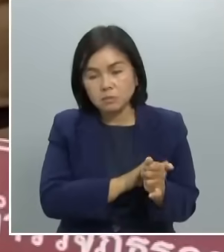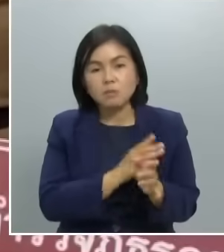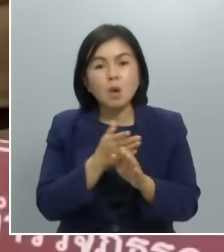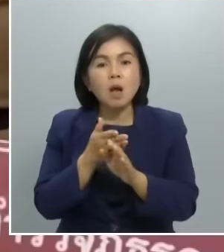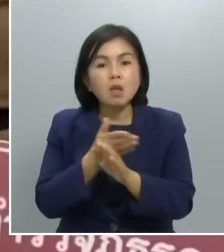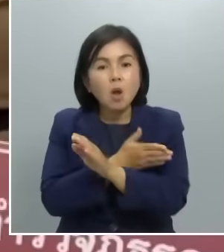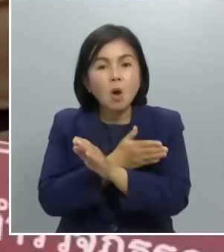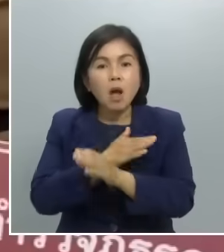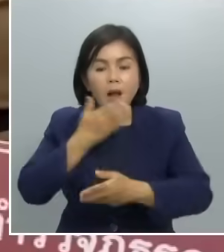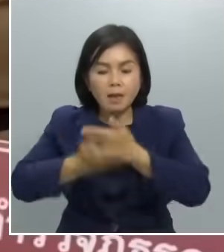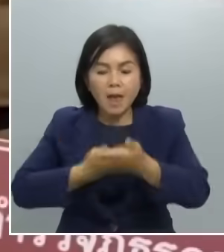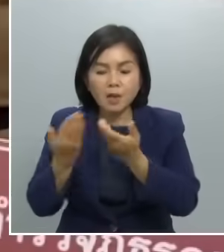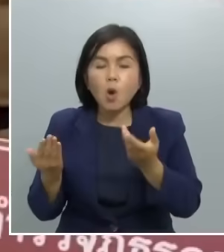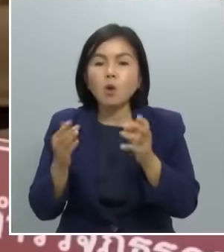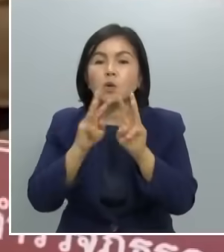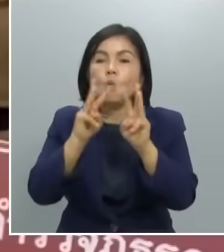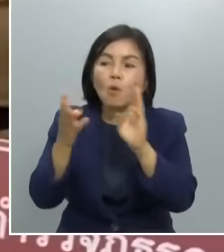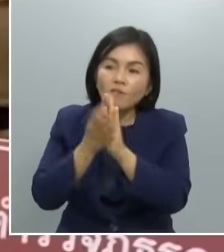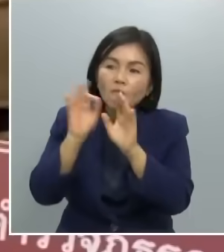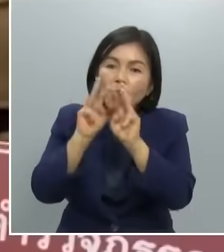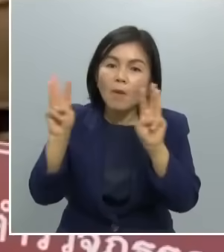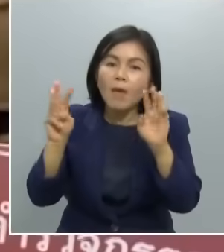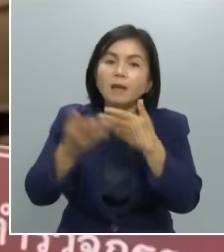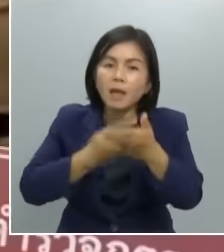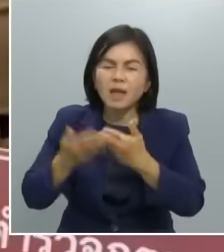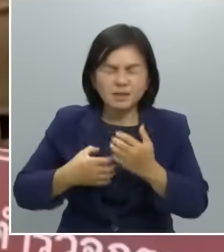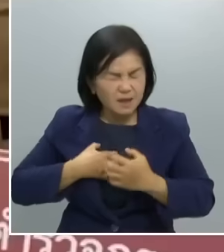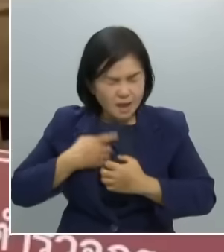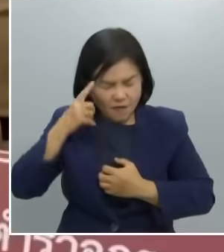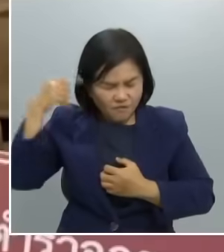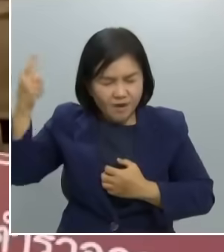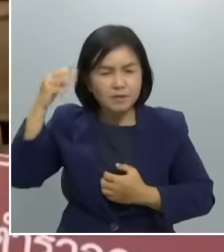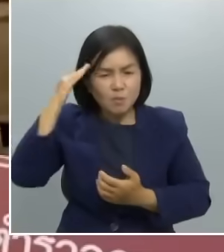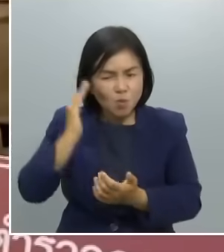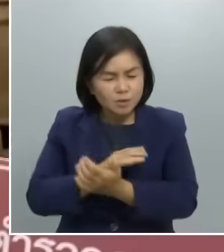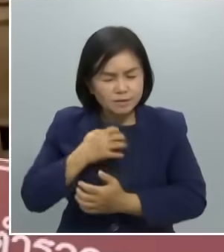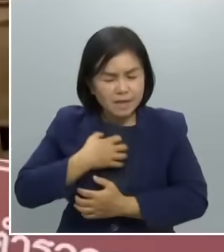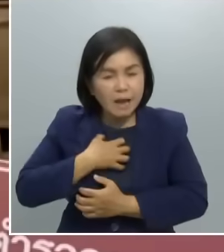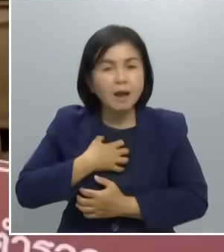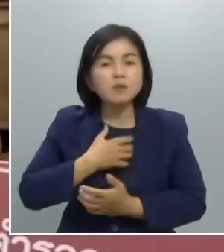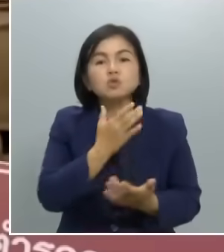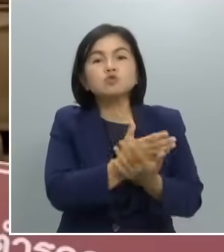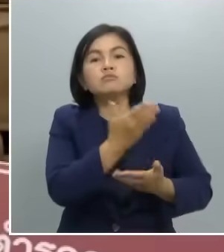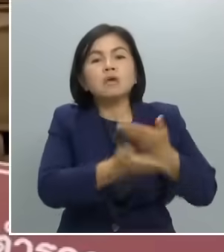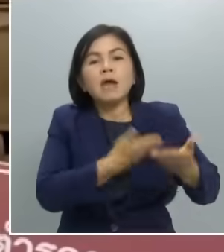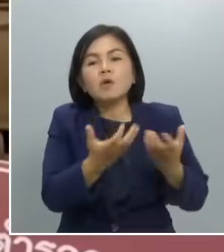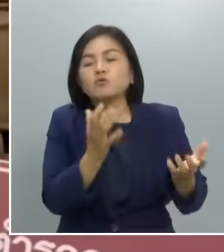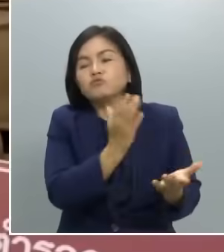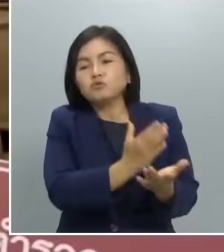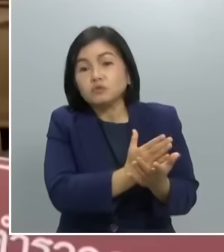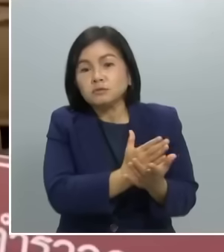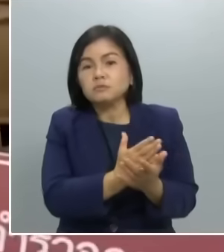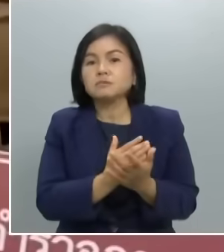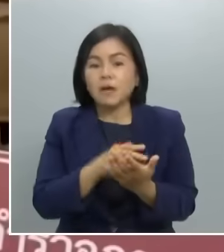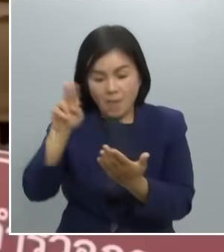ป็นพ่อค้าขายของออนไลน์แต่ว่าด้วยความใฝ่ฝันอยากจะเป็นตำรวจนะคะก็หยุดพักการไลฟ์ขายของมาอ่านหนัง